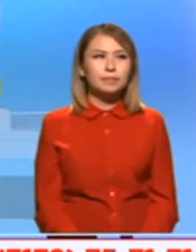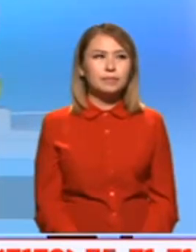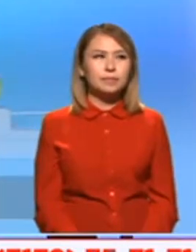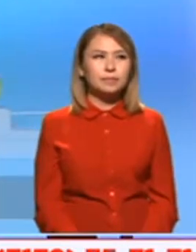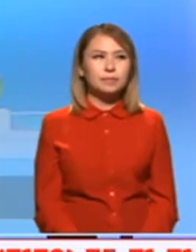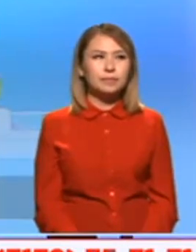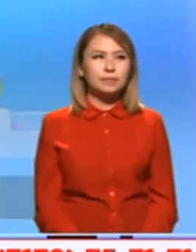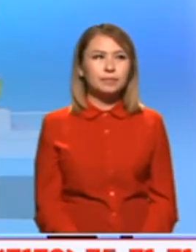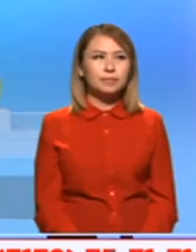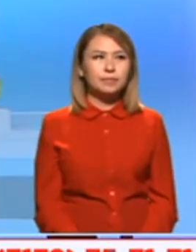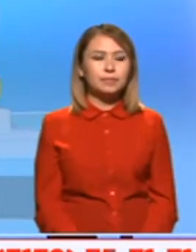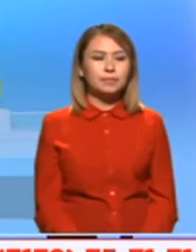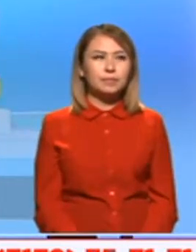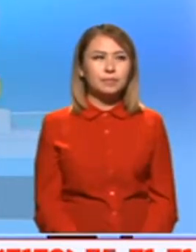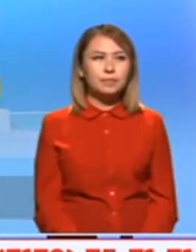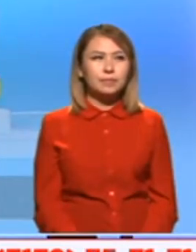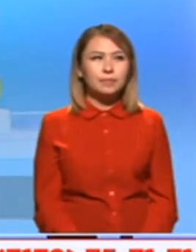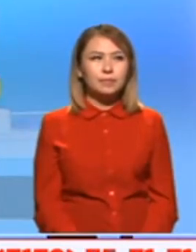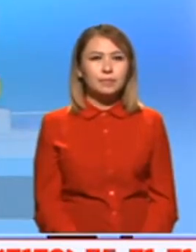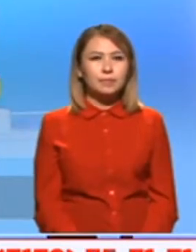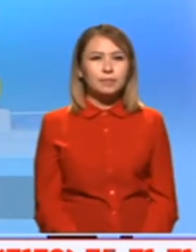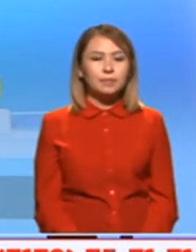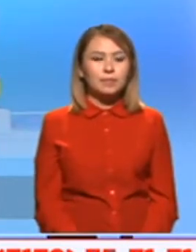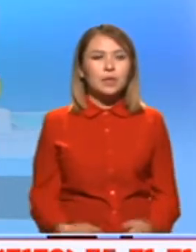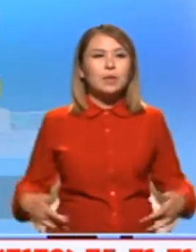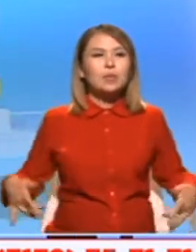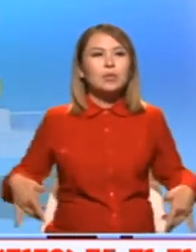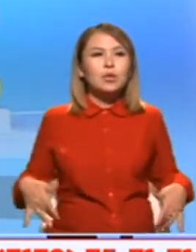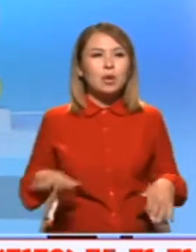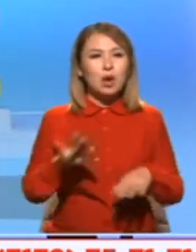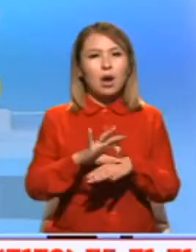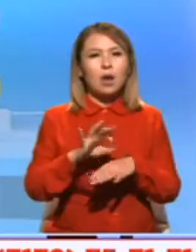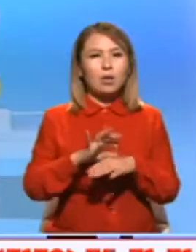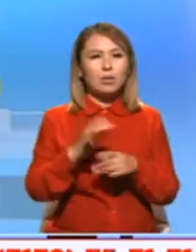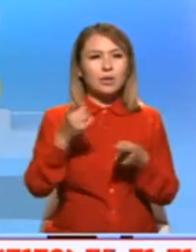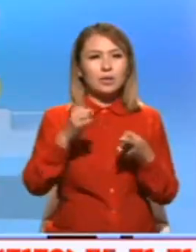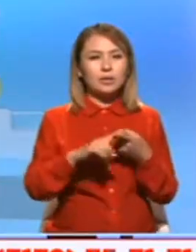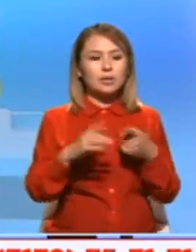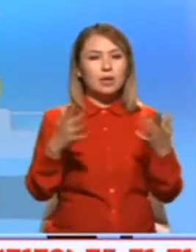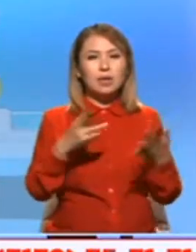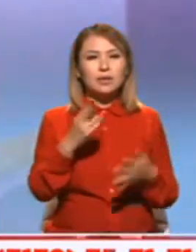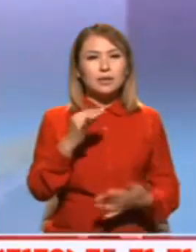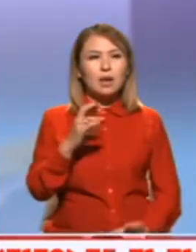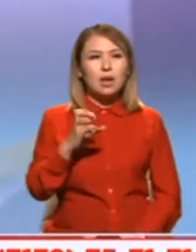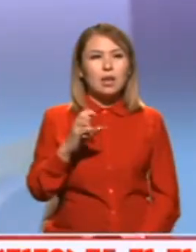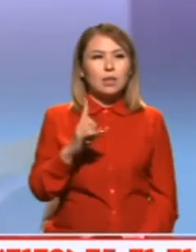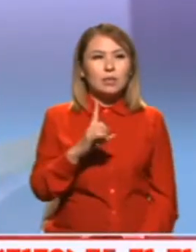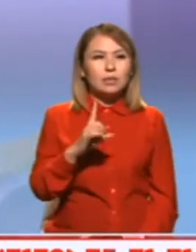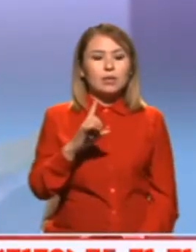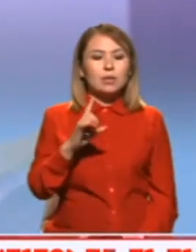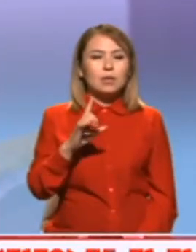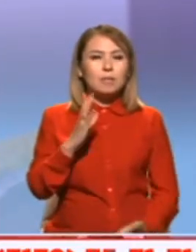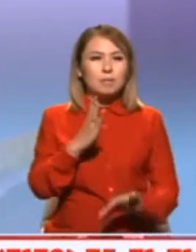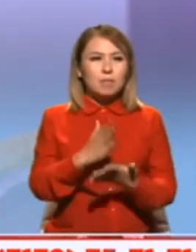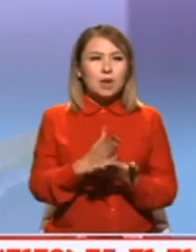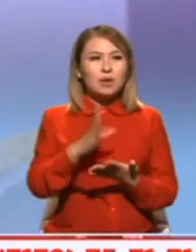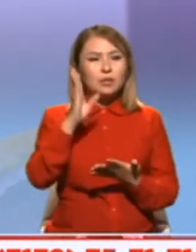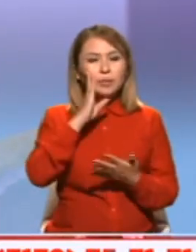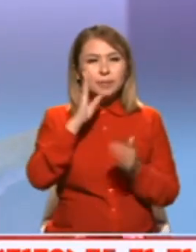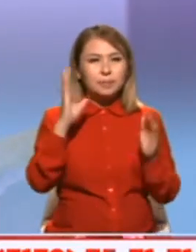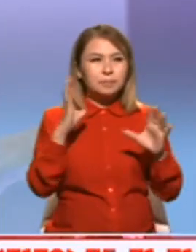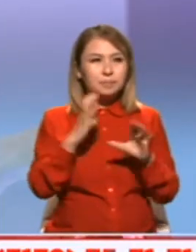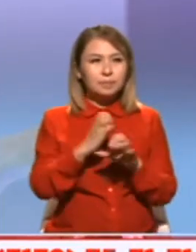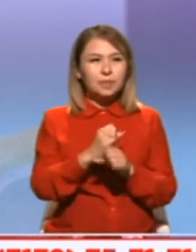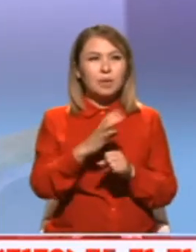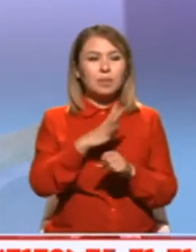болыңыз. Гауһар Әлібекқызы, бүйрек ауруларына қатысты қандай диагноз бар науқастарға суды мөлшерін азайту керек